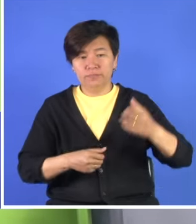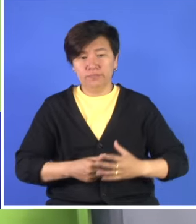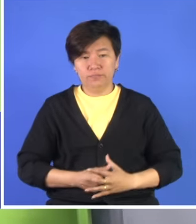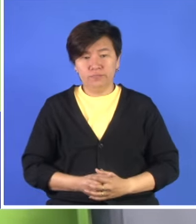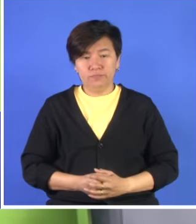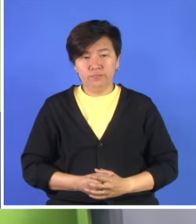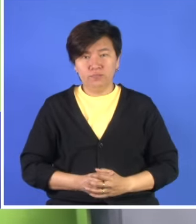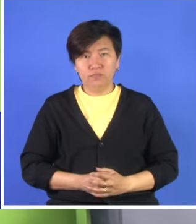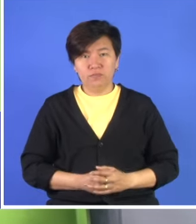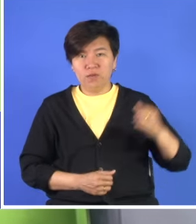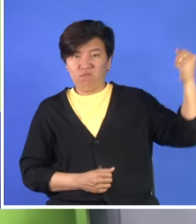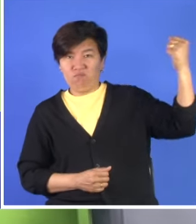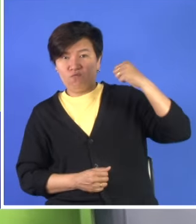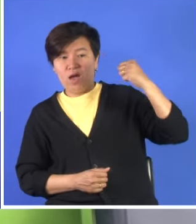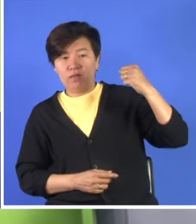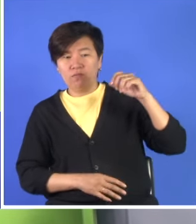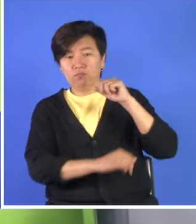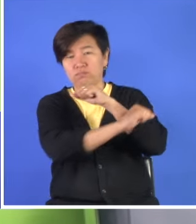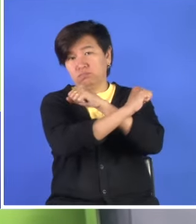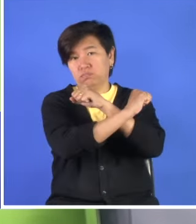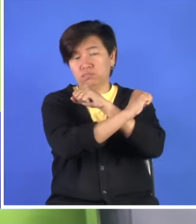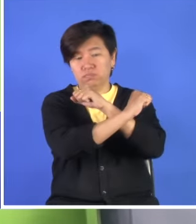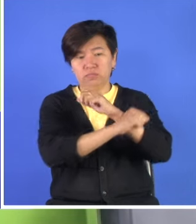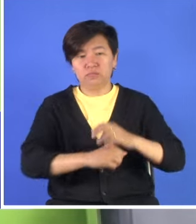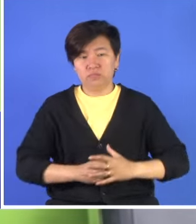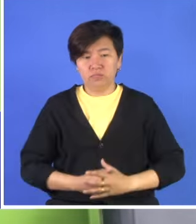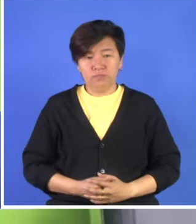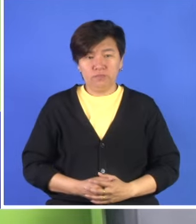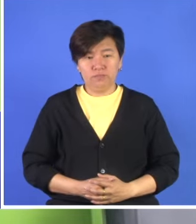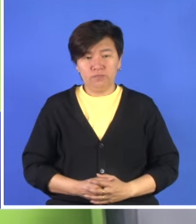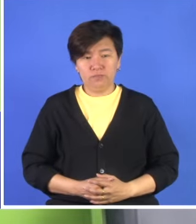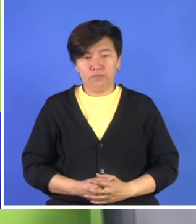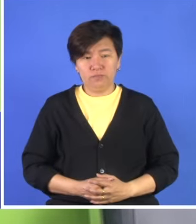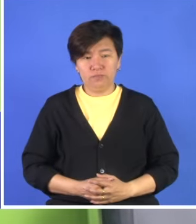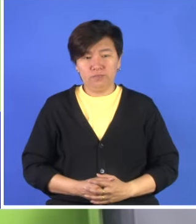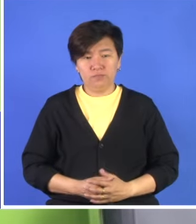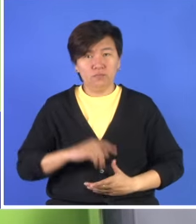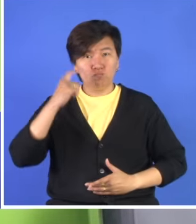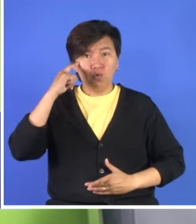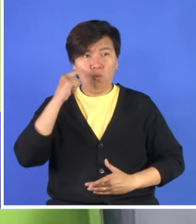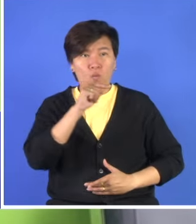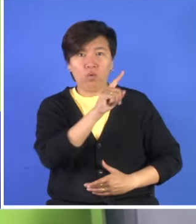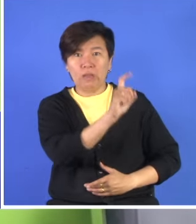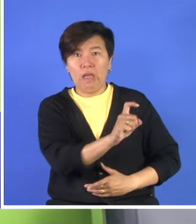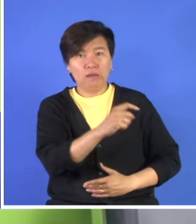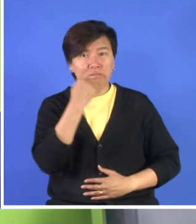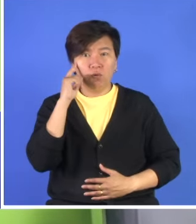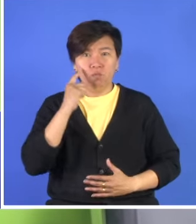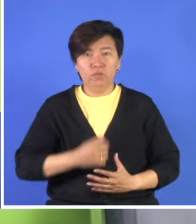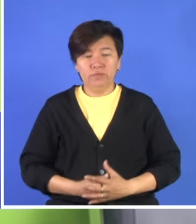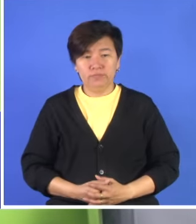าว่าจะฟาดผมผมก็ลองป้องกันตัวครับผมไม่รู้ว่ามันจะหนักขนาด